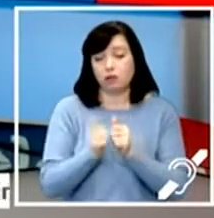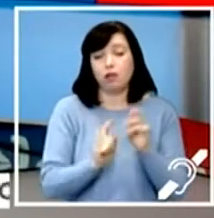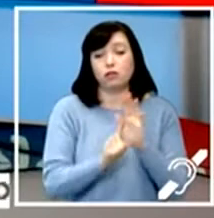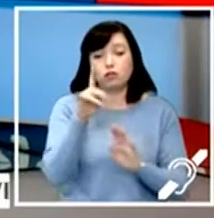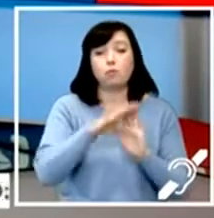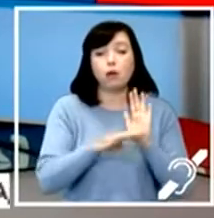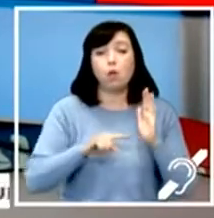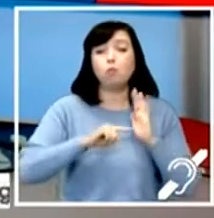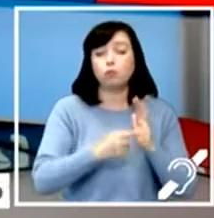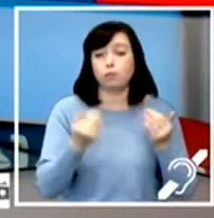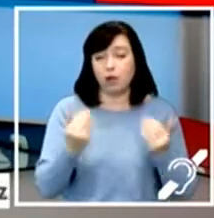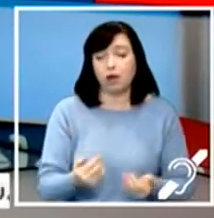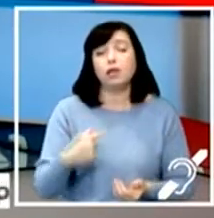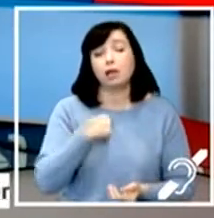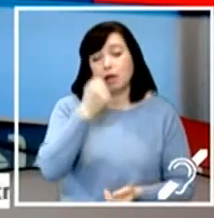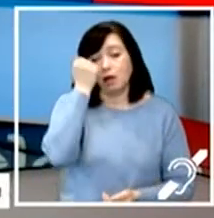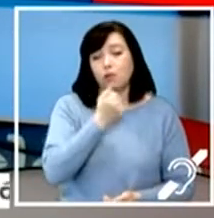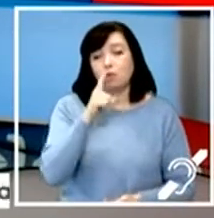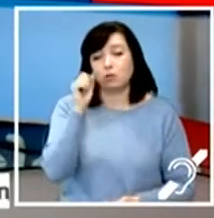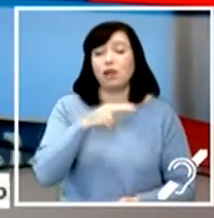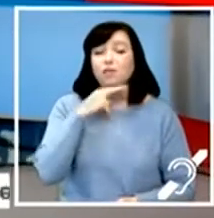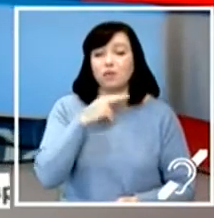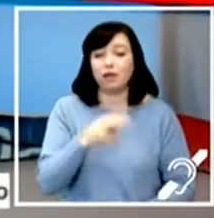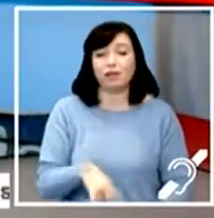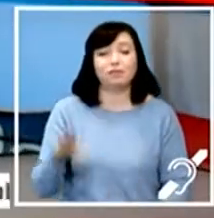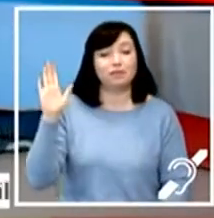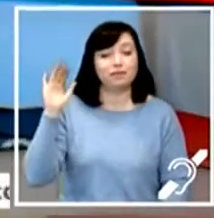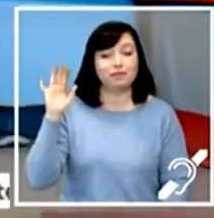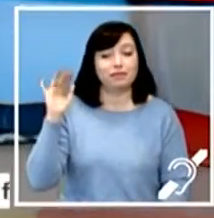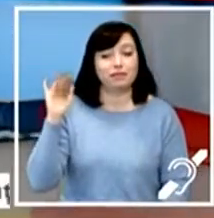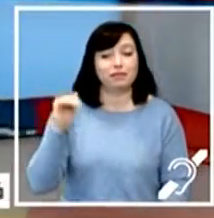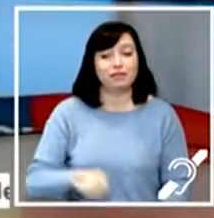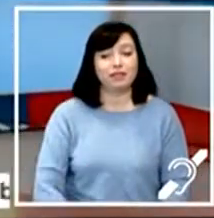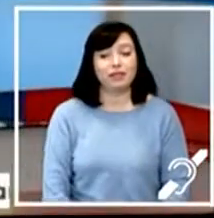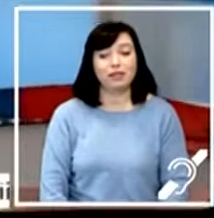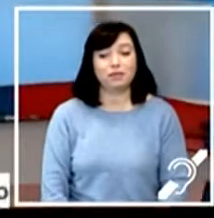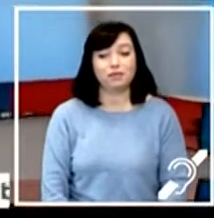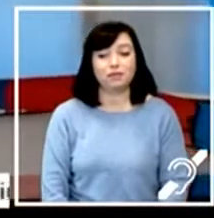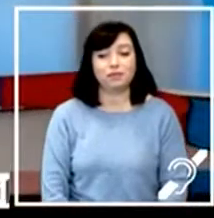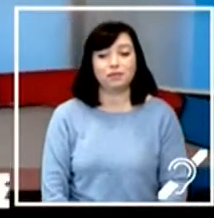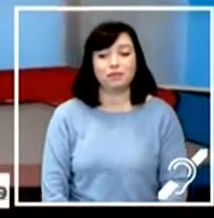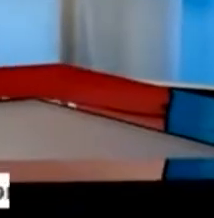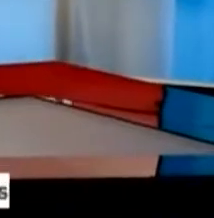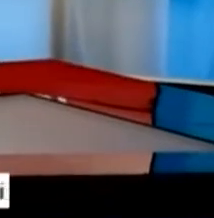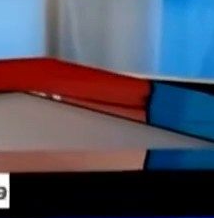începe emisiunea Punctul de Azi. Sunt Vadim Cheptănaru și vă mulțumesc pentru atenție. Seară frumoasă să aveți, pe curând!